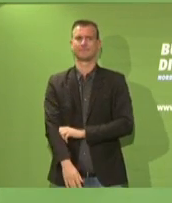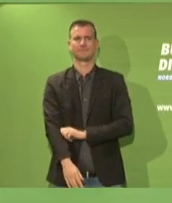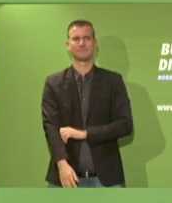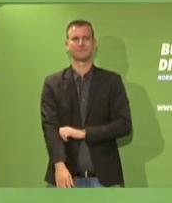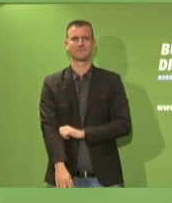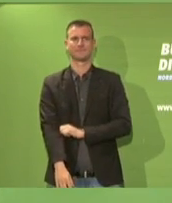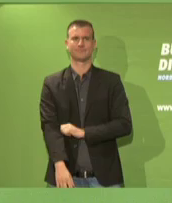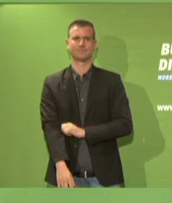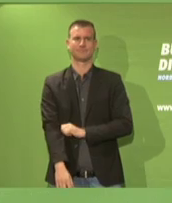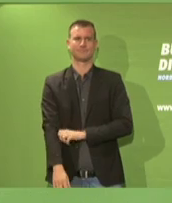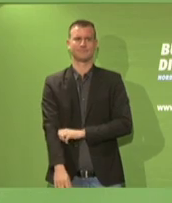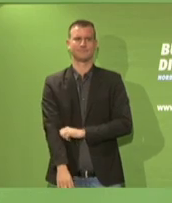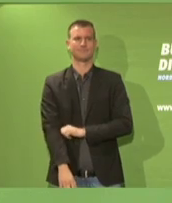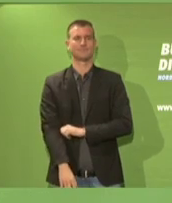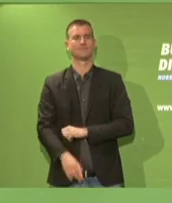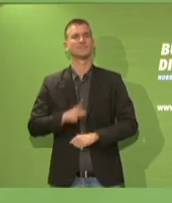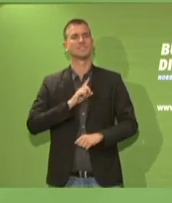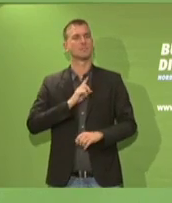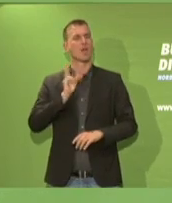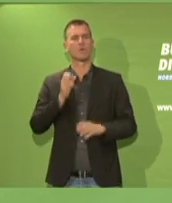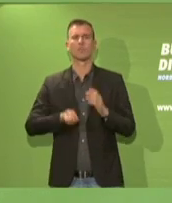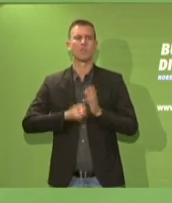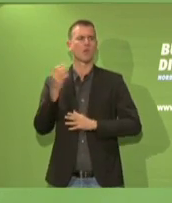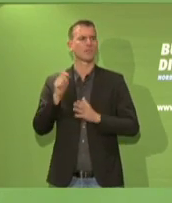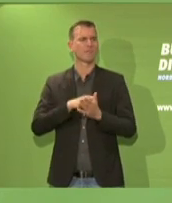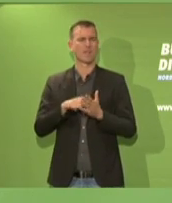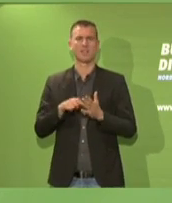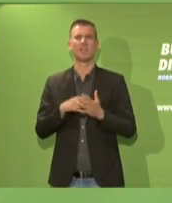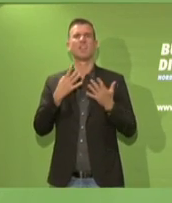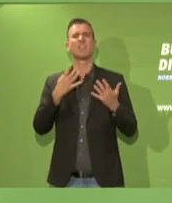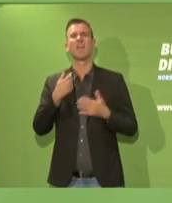Und ich bin sturmerprobt. Ich habe Neuwahlen, 9/11,